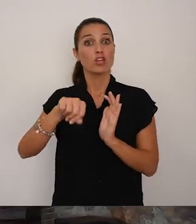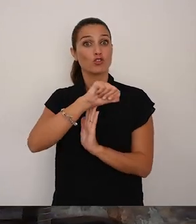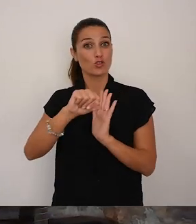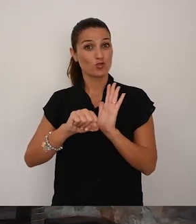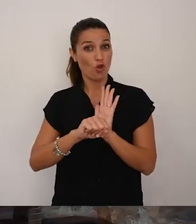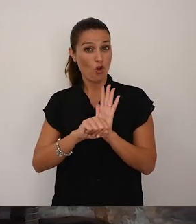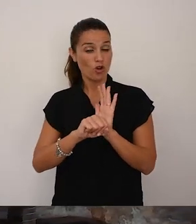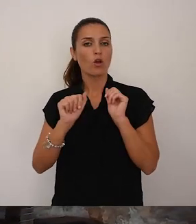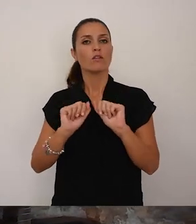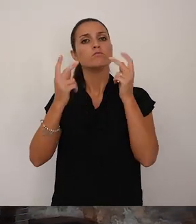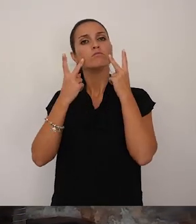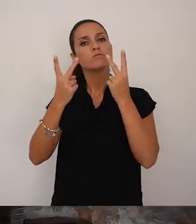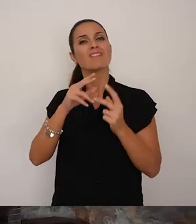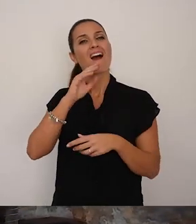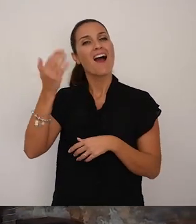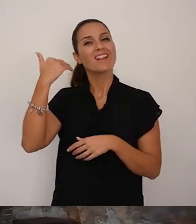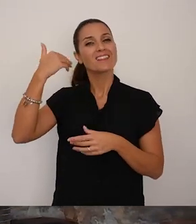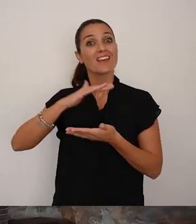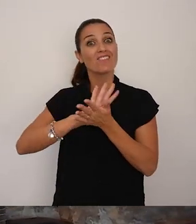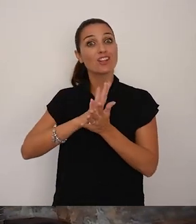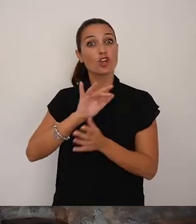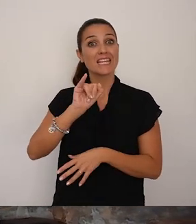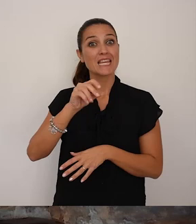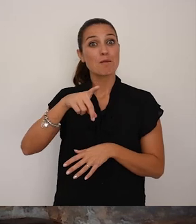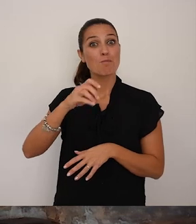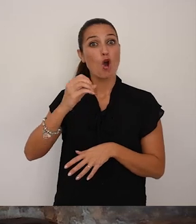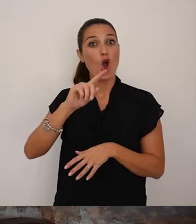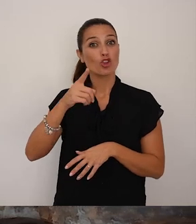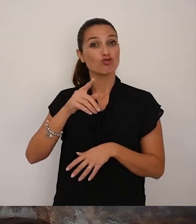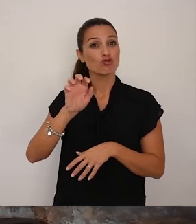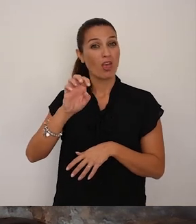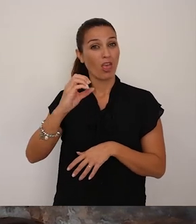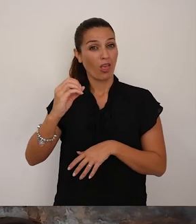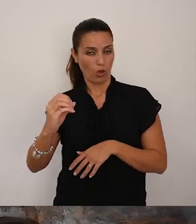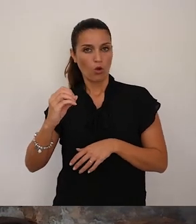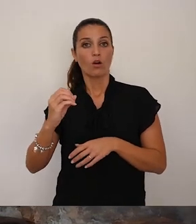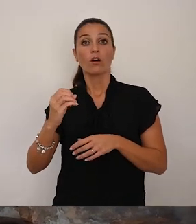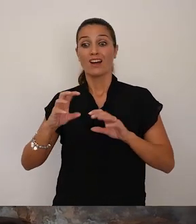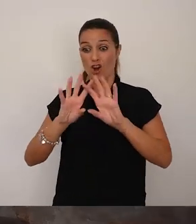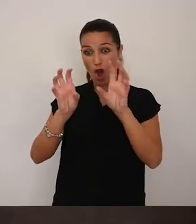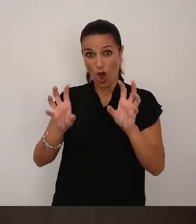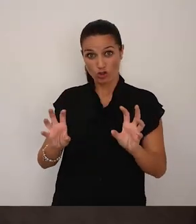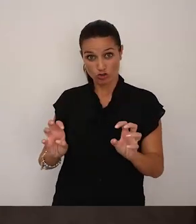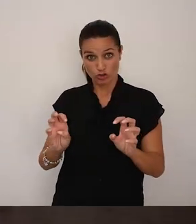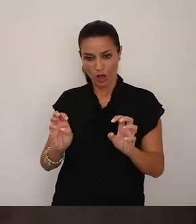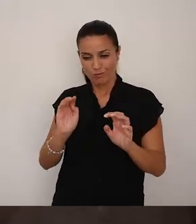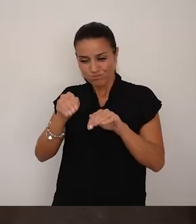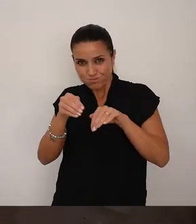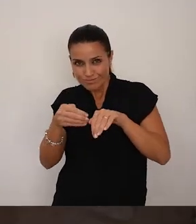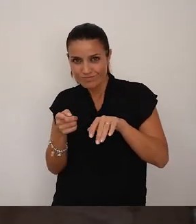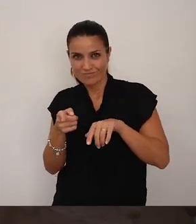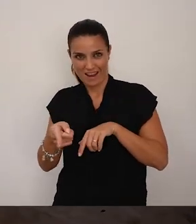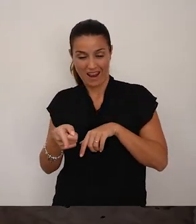Nel centro storico è possibile ammirare gli antichi frantoi ipogei scavati nella roccia calcarea.